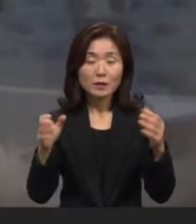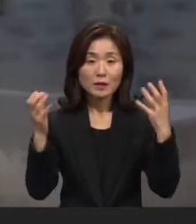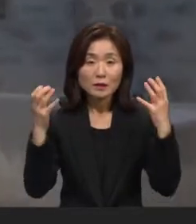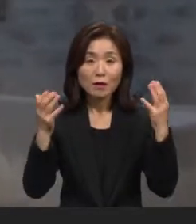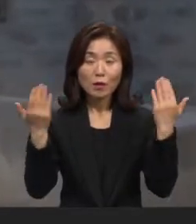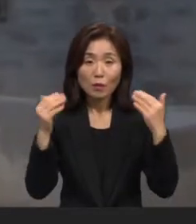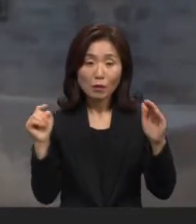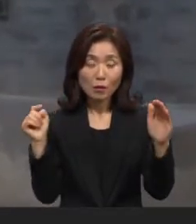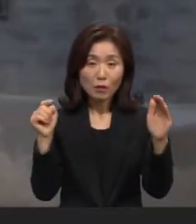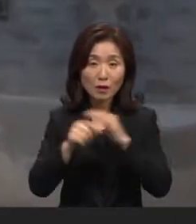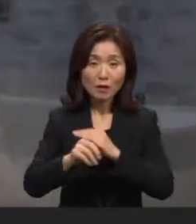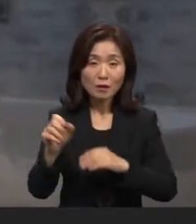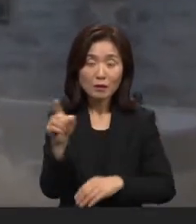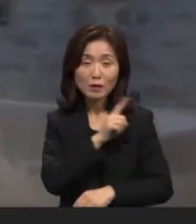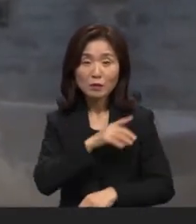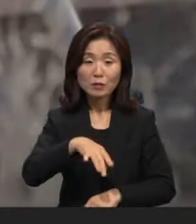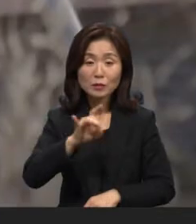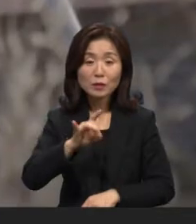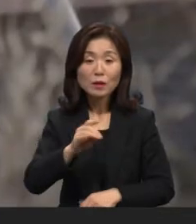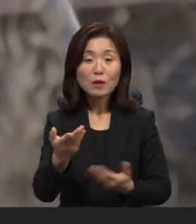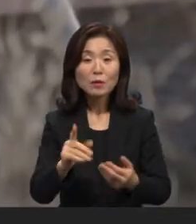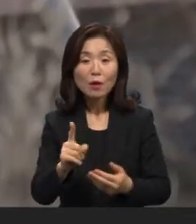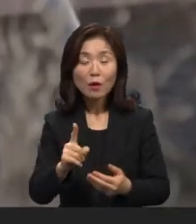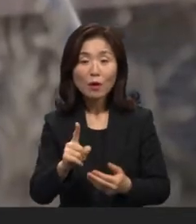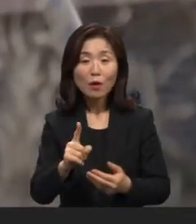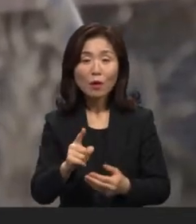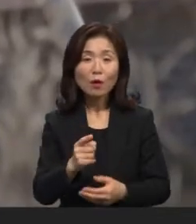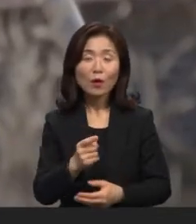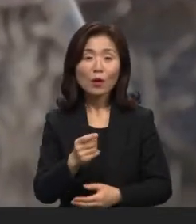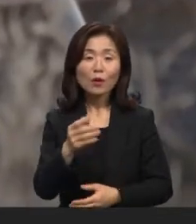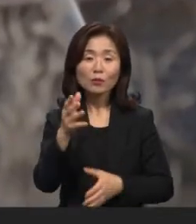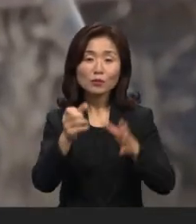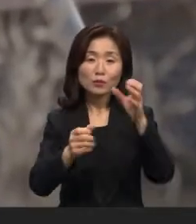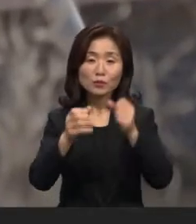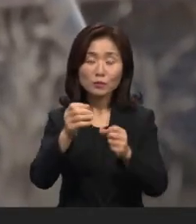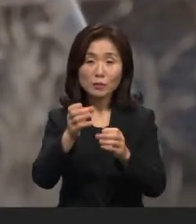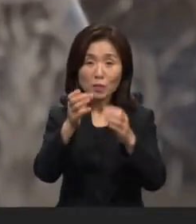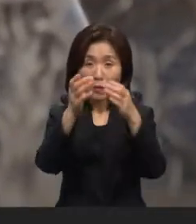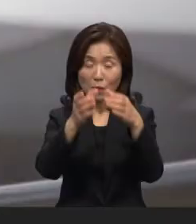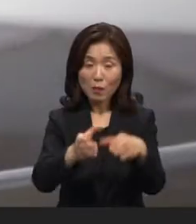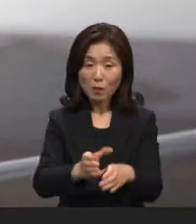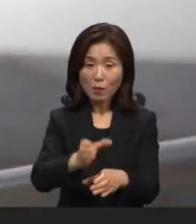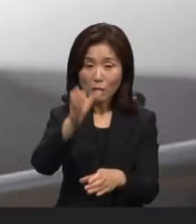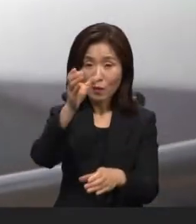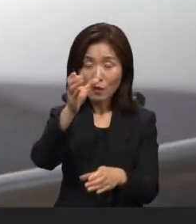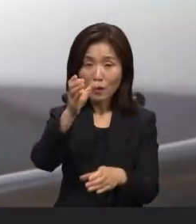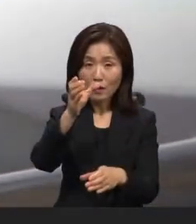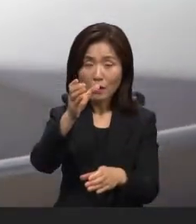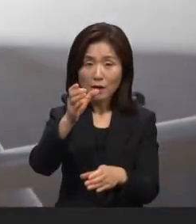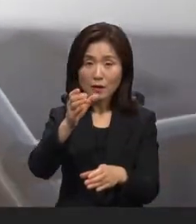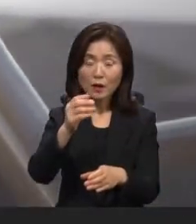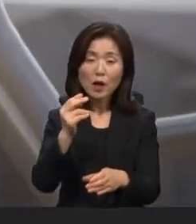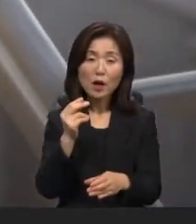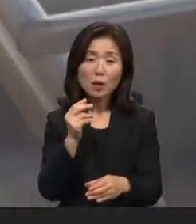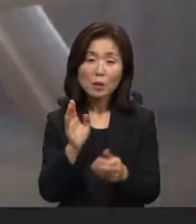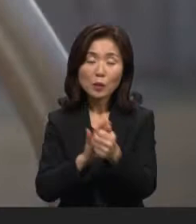아이들이 학교에 오자마자 제일 먼저 하는 일은 우유병 모양의 보조 배터리를 태양광 충전 시스템에 꽂는 것입니다.